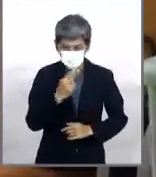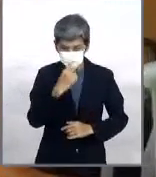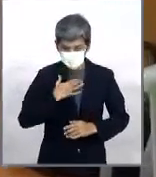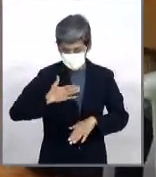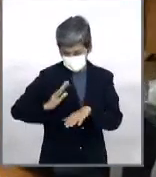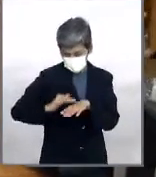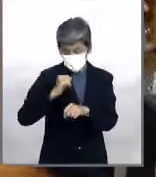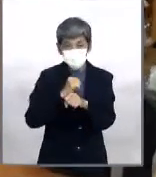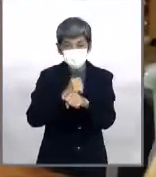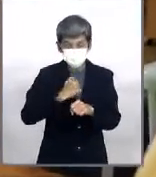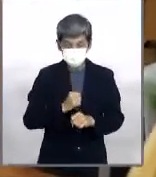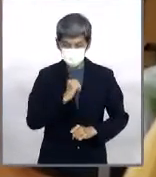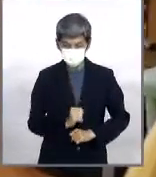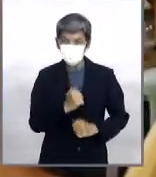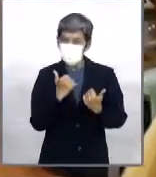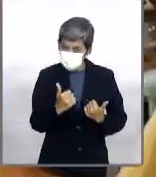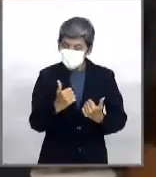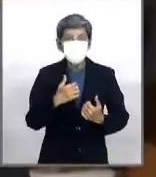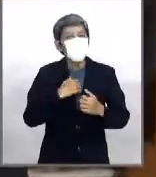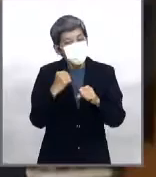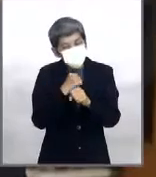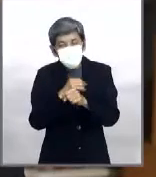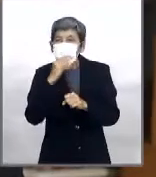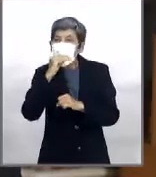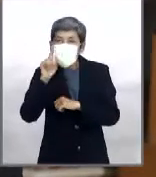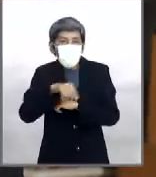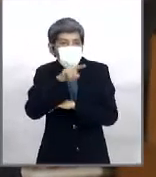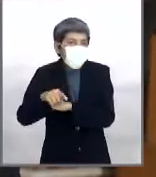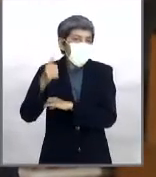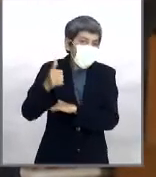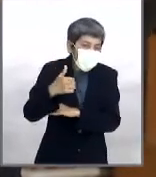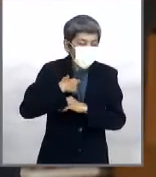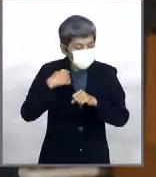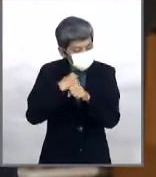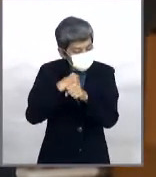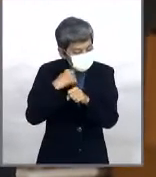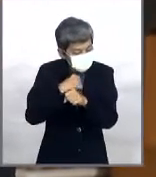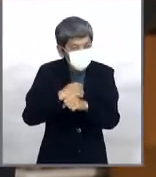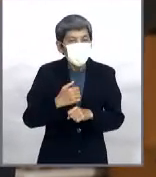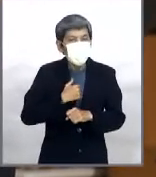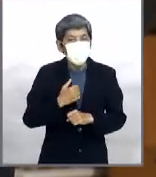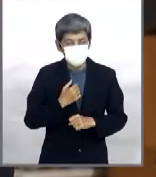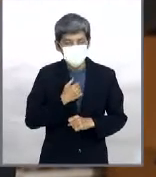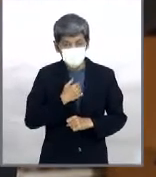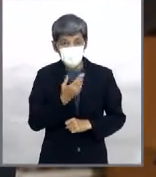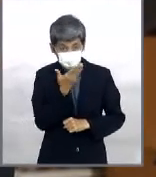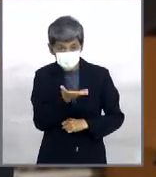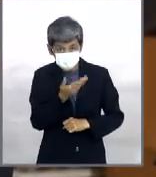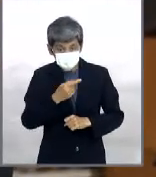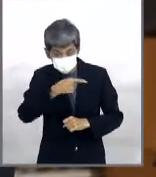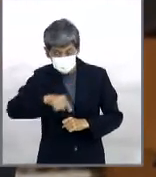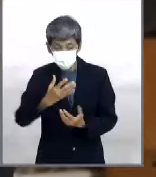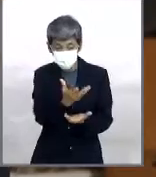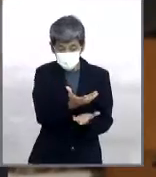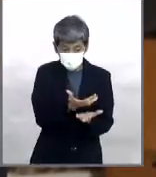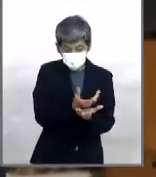าเห็นความสามารถของเราในเรื่องของการทำงานในเรื่องการฝึกทักษะคุยภาษาอังกฤษกับชาวต่างชาติได ้ เขาก็ขอทรานสเฟอร์ผมจากแ